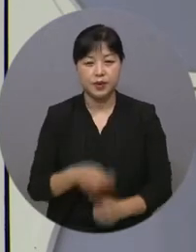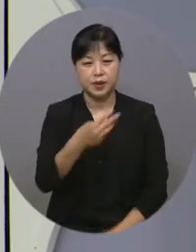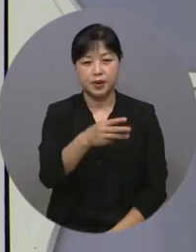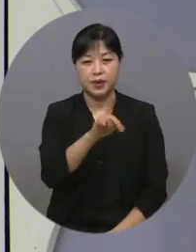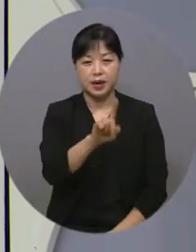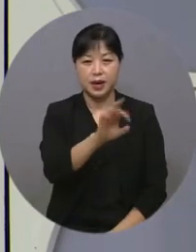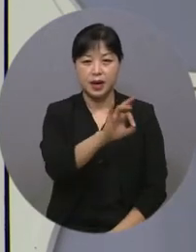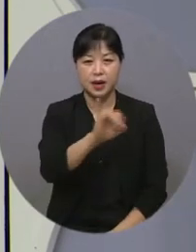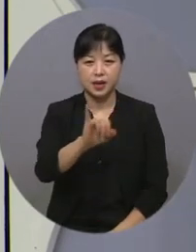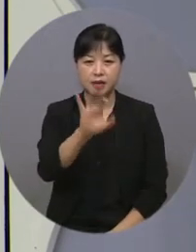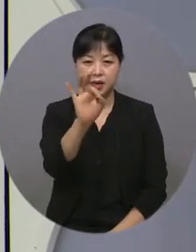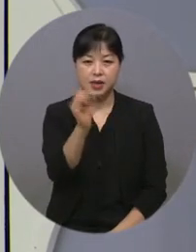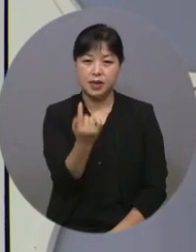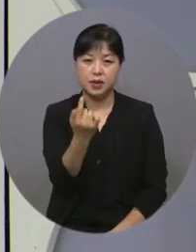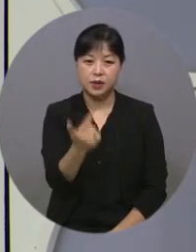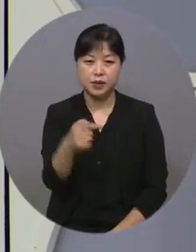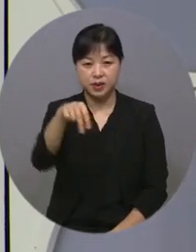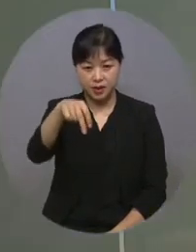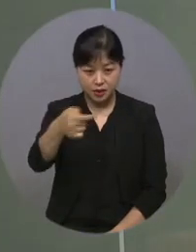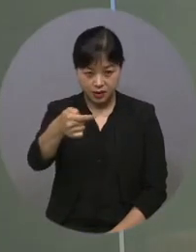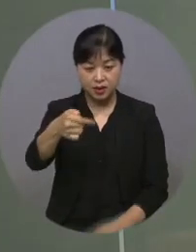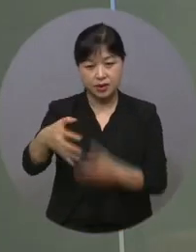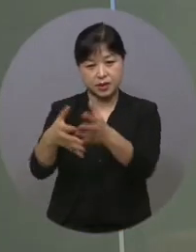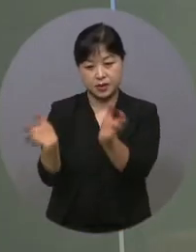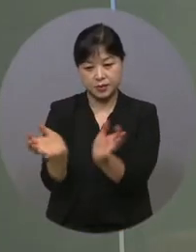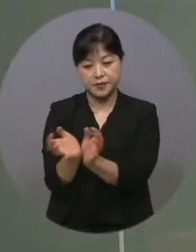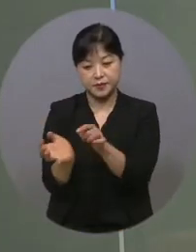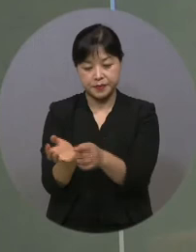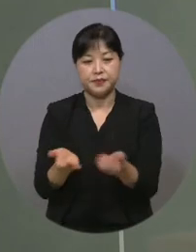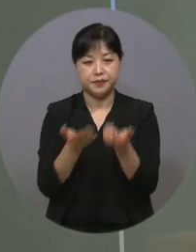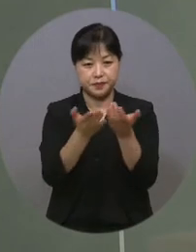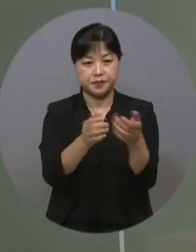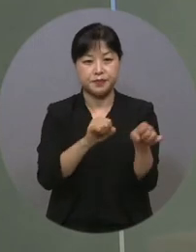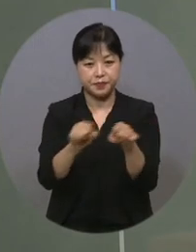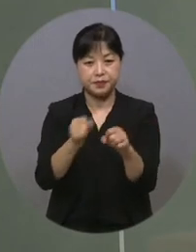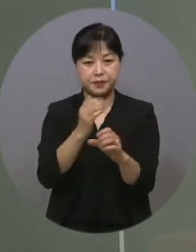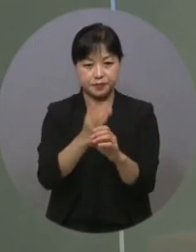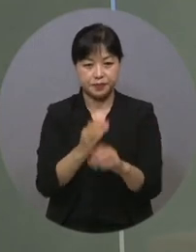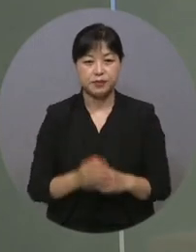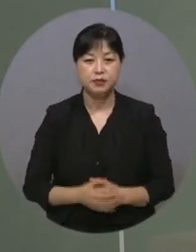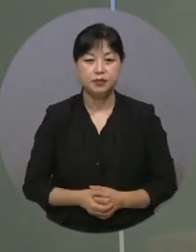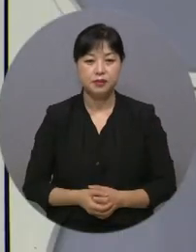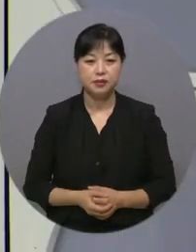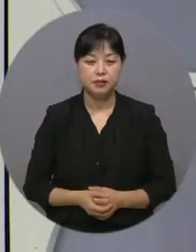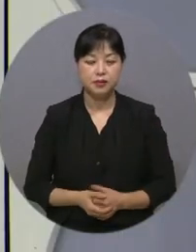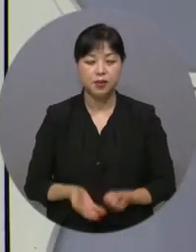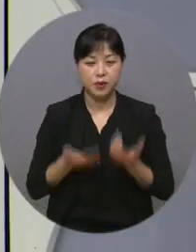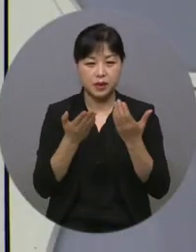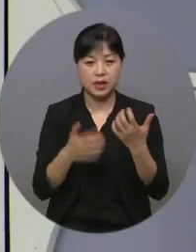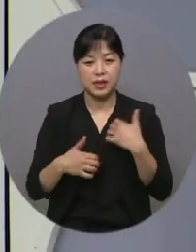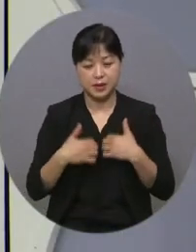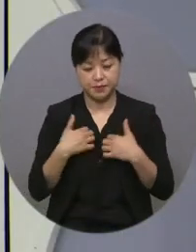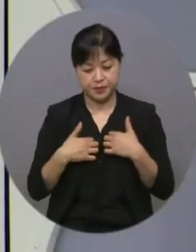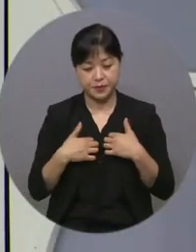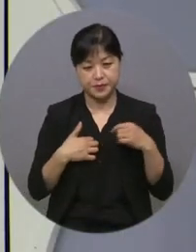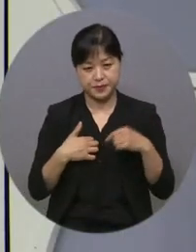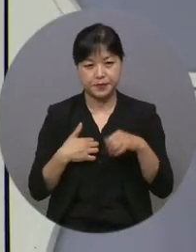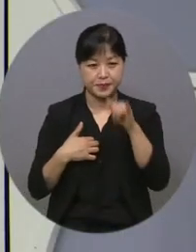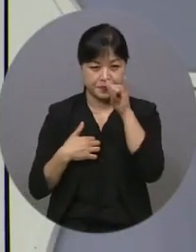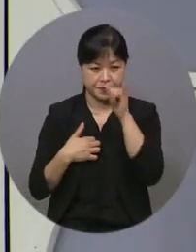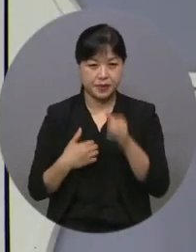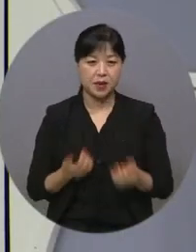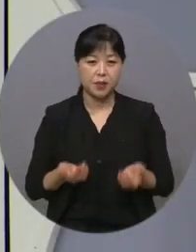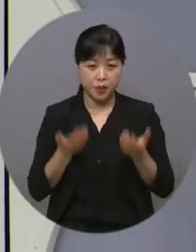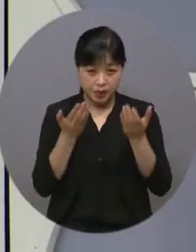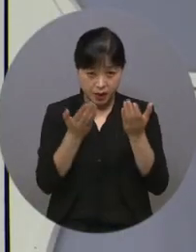라이온스에서 종사 활동을 하고 있습니다. 아, 그렇습니다. 봉사의 기쁨이라는 게 있어요. 봉사를